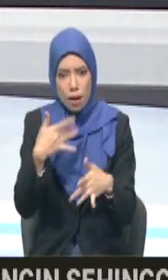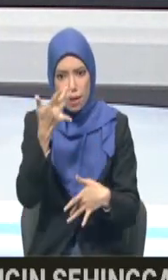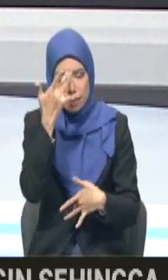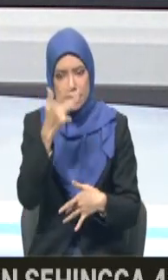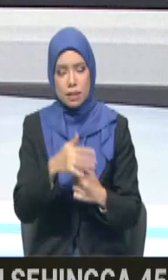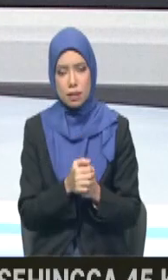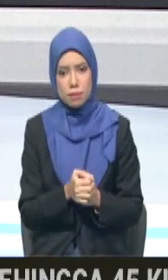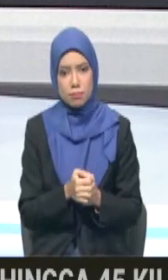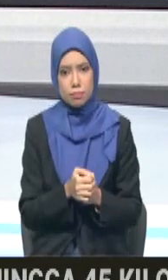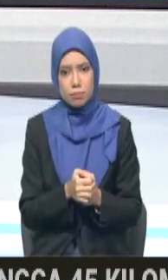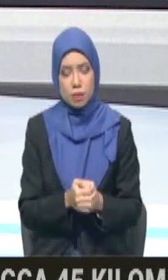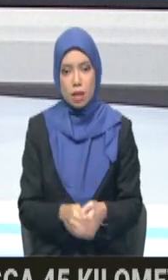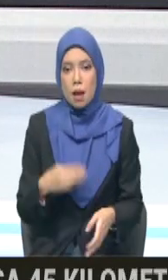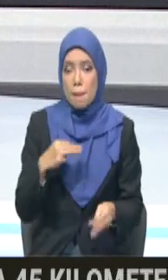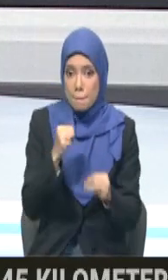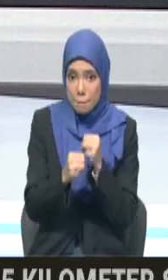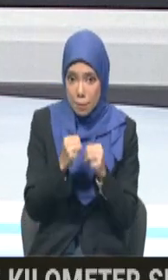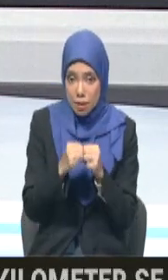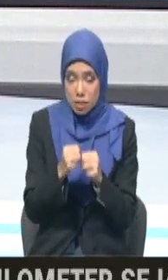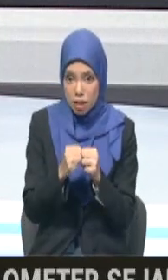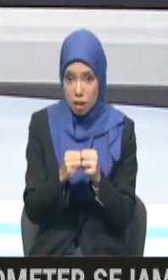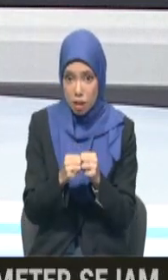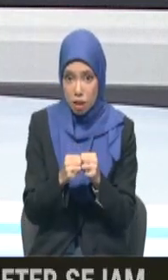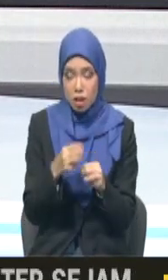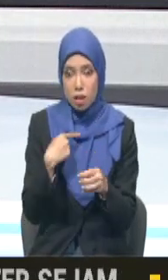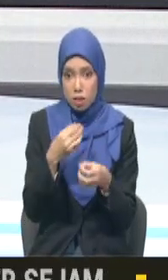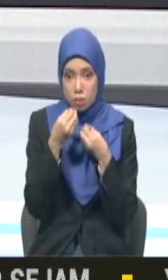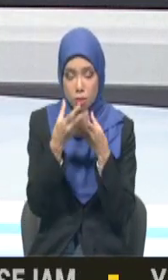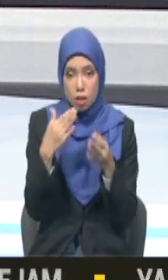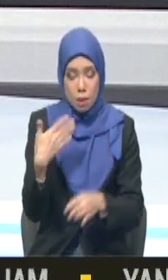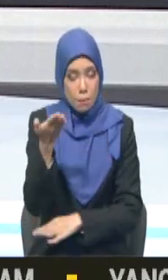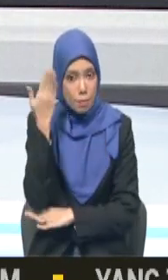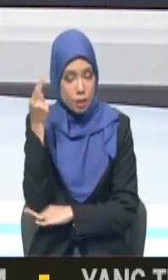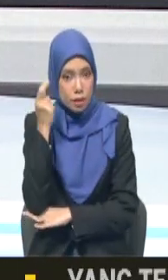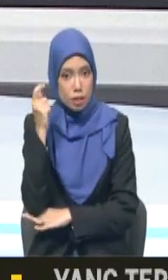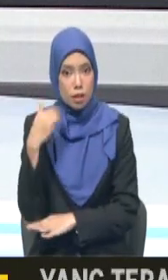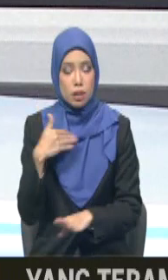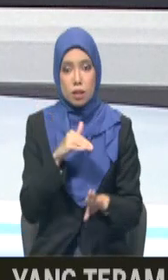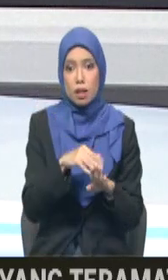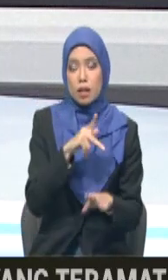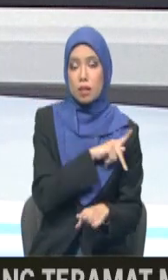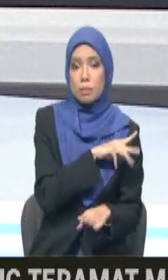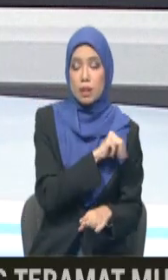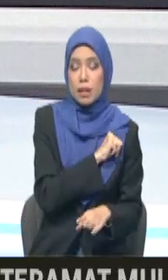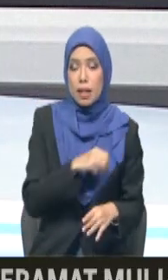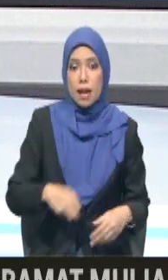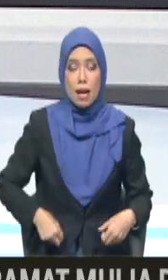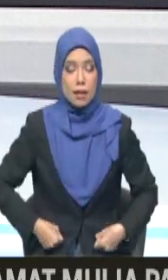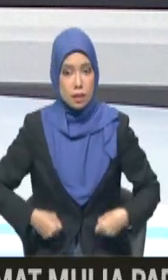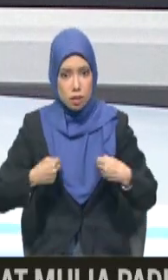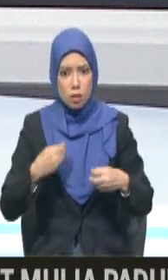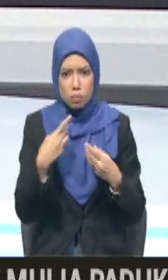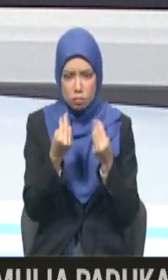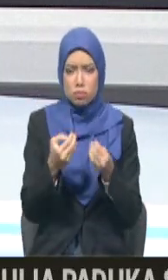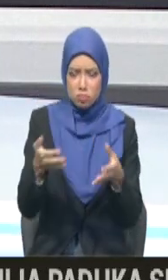simposium masalah tulang belakang pagi tadi timbalan setiausaha tetap profesional Kementerian kesihatan menggesa orang